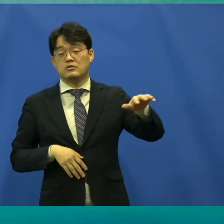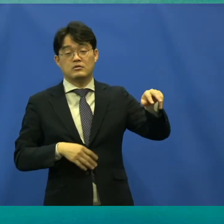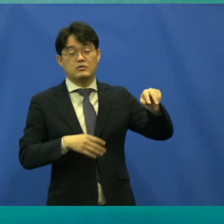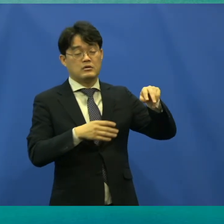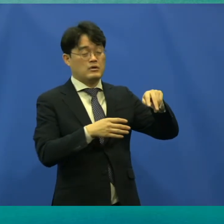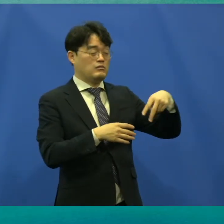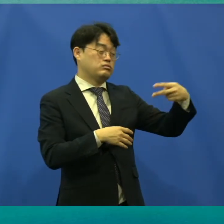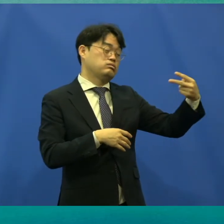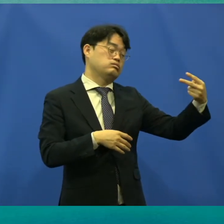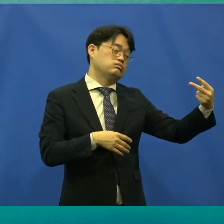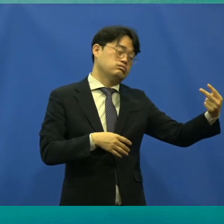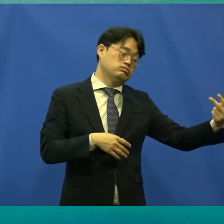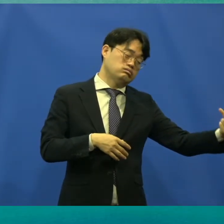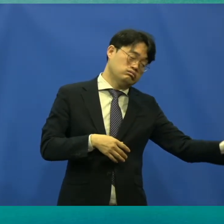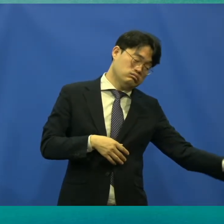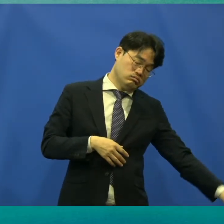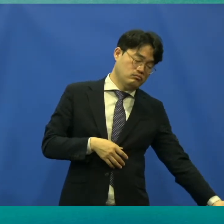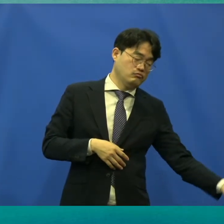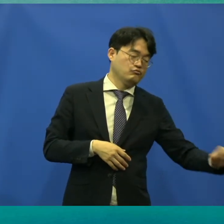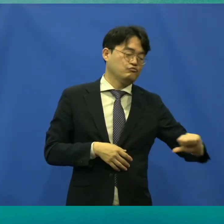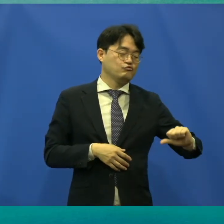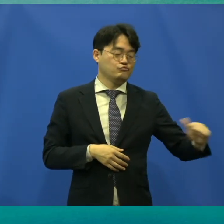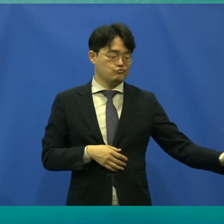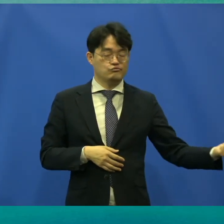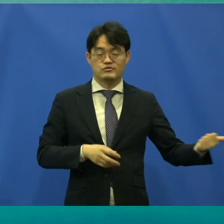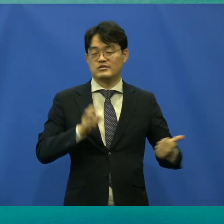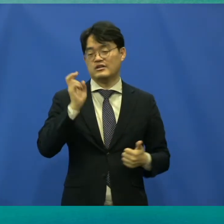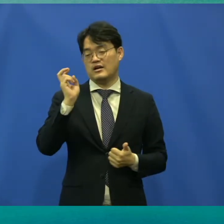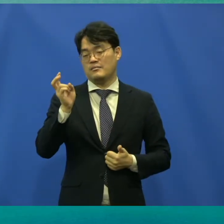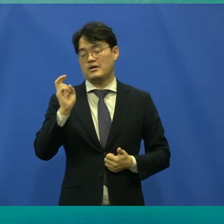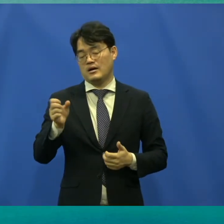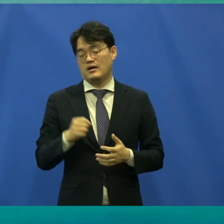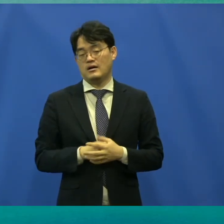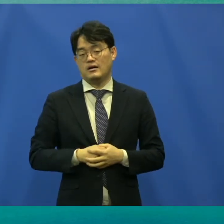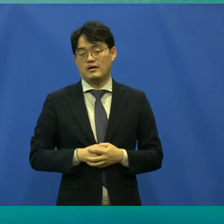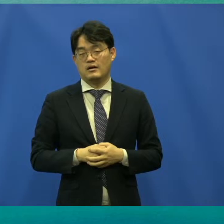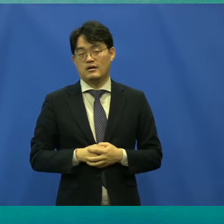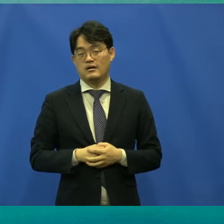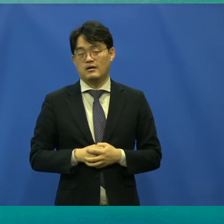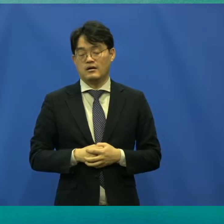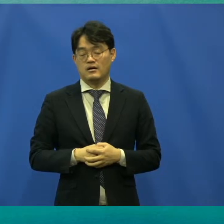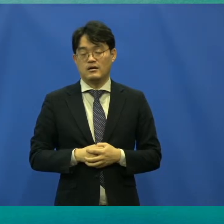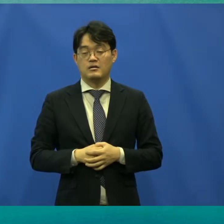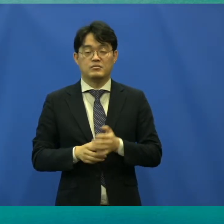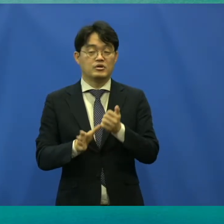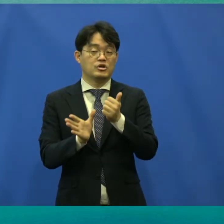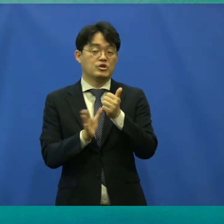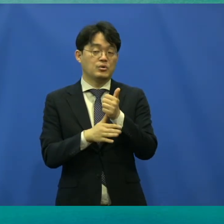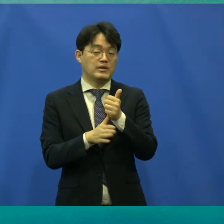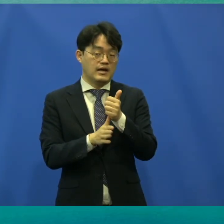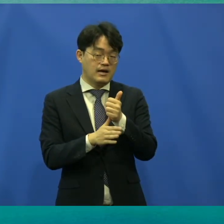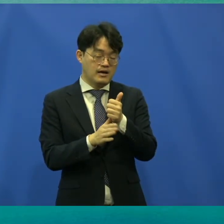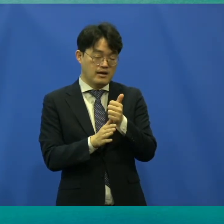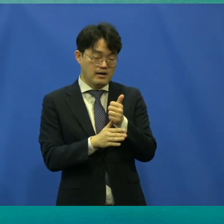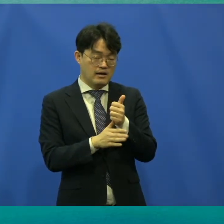떨어질 수밖에 없습니다. 바다로 던져진 요나의 스토리는 그것으로 끝나야 마땅합니다.